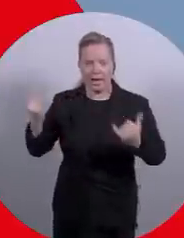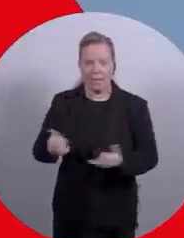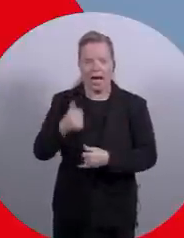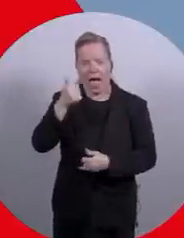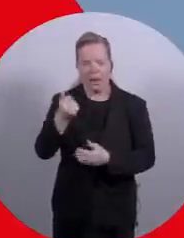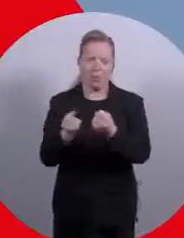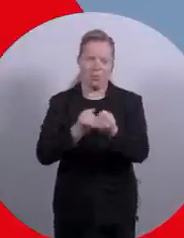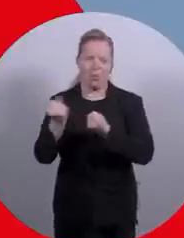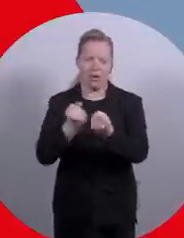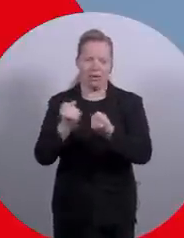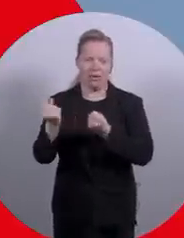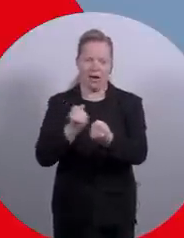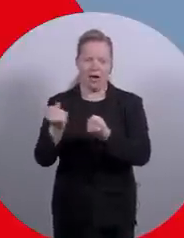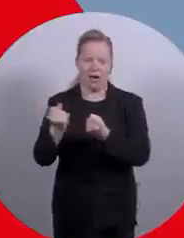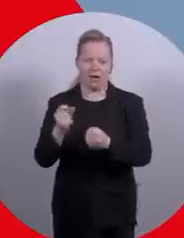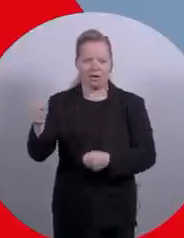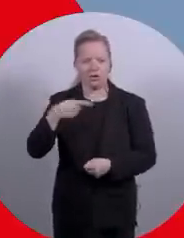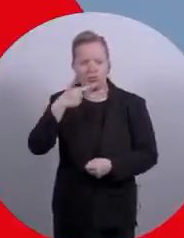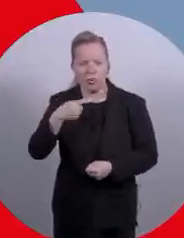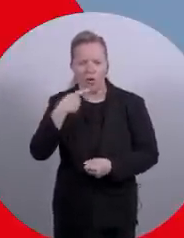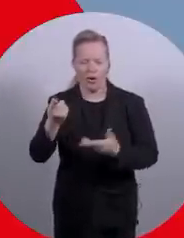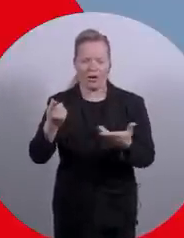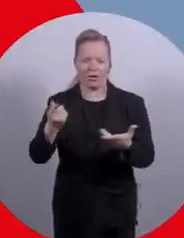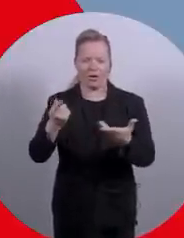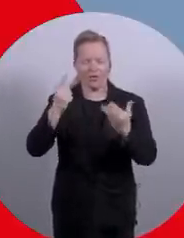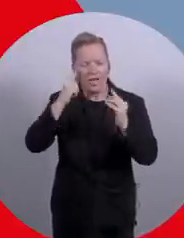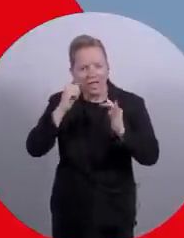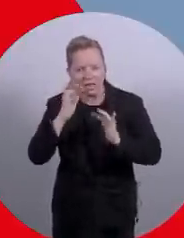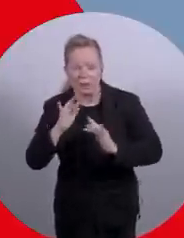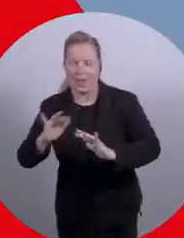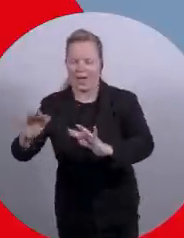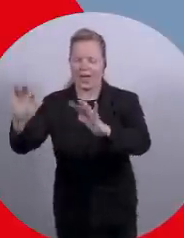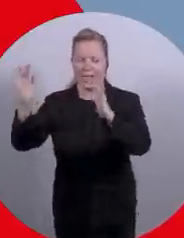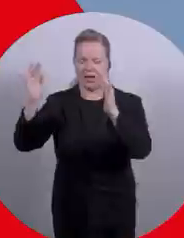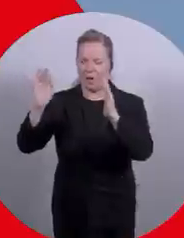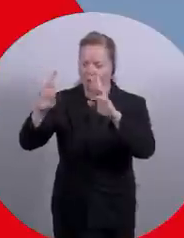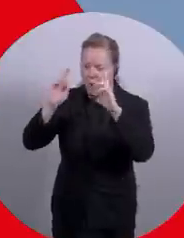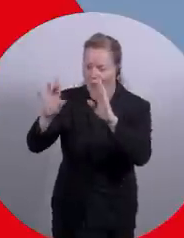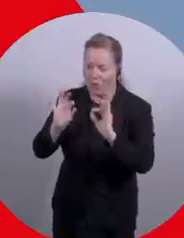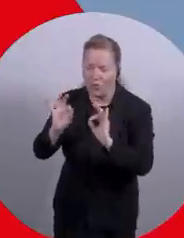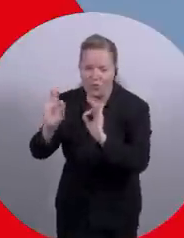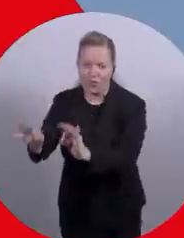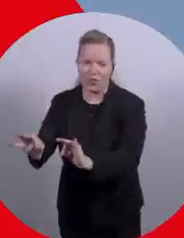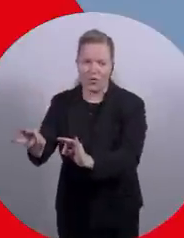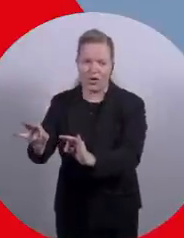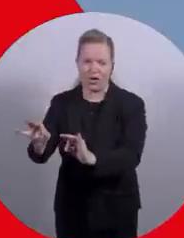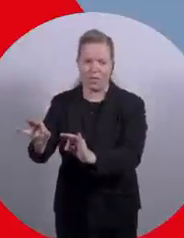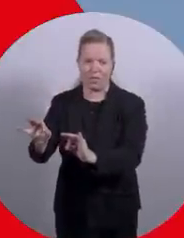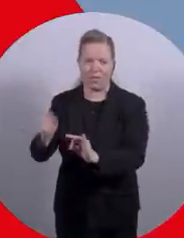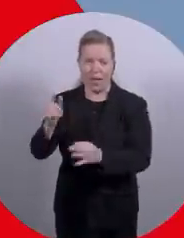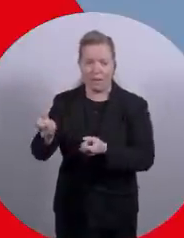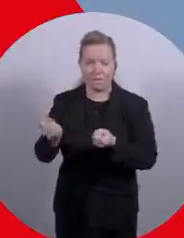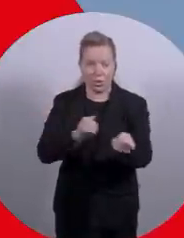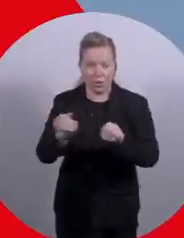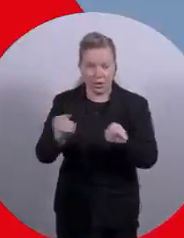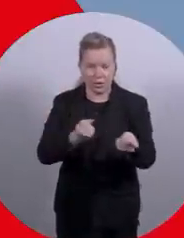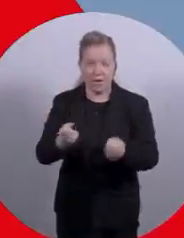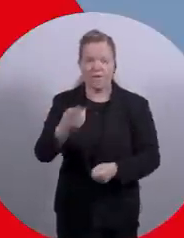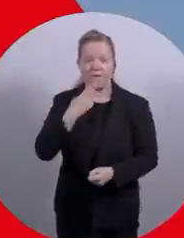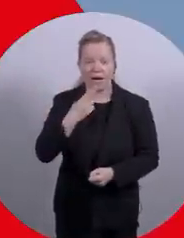der sie inspiriert den sie Hoffnung der die Hoffnung gibt dieser Politiker